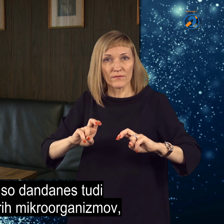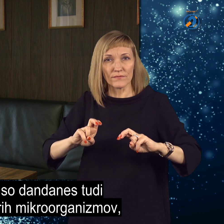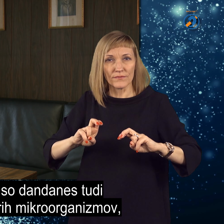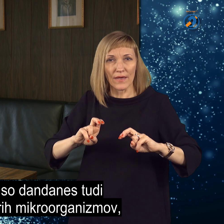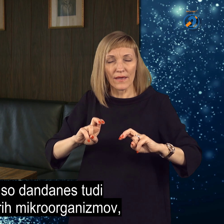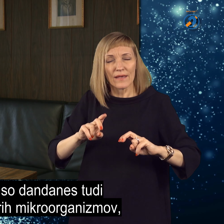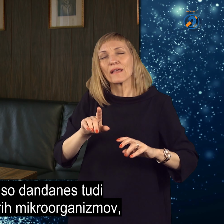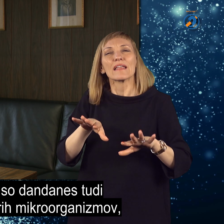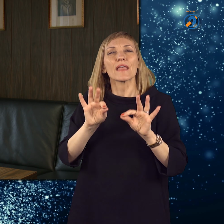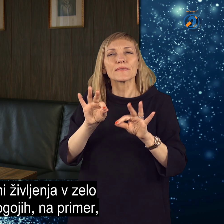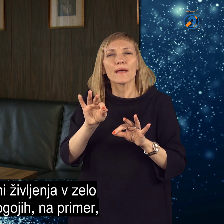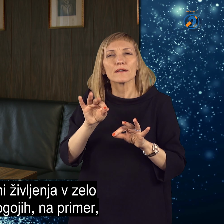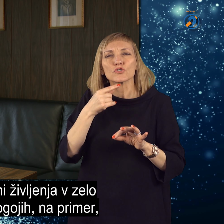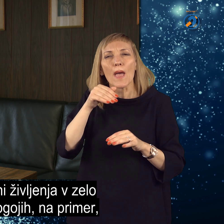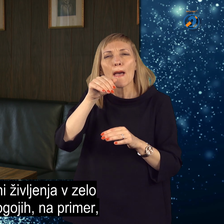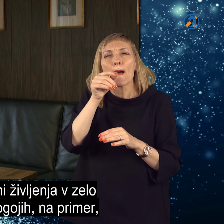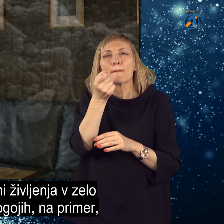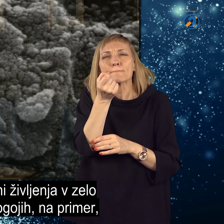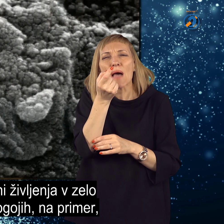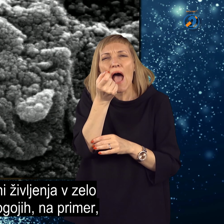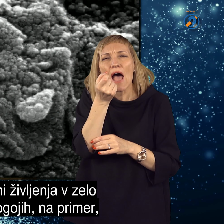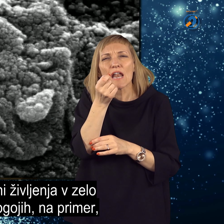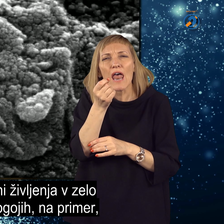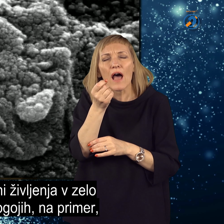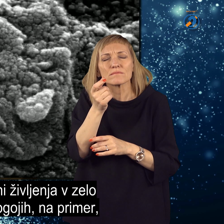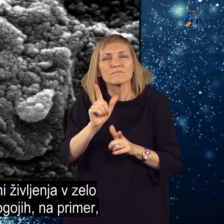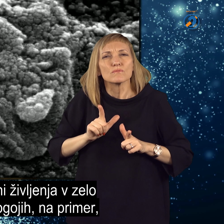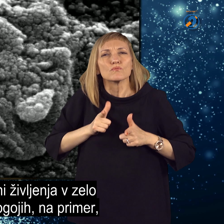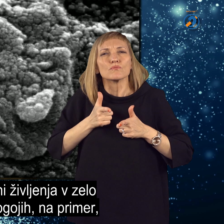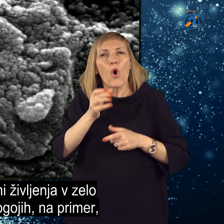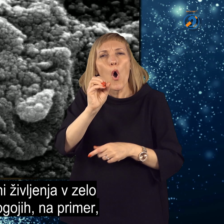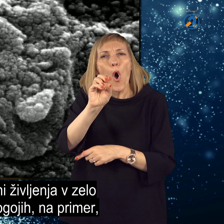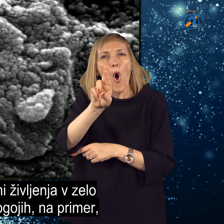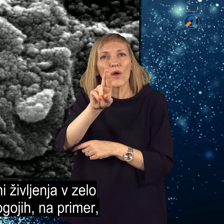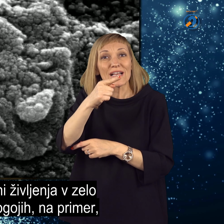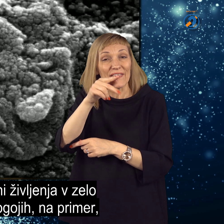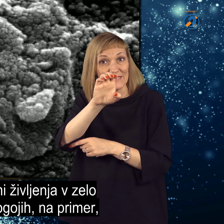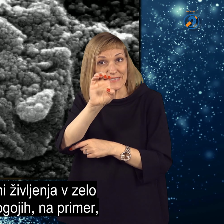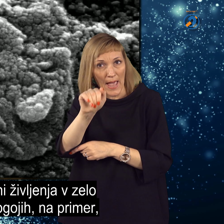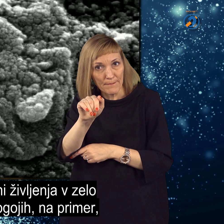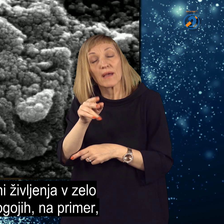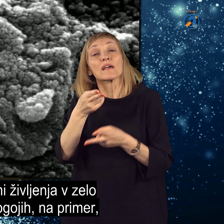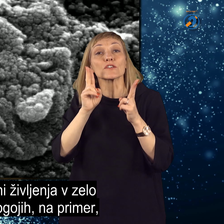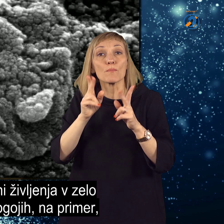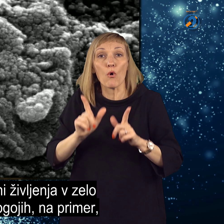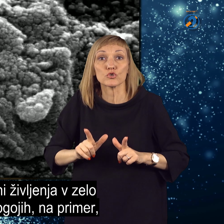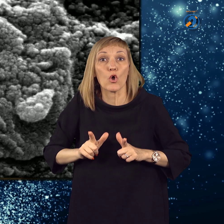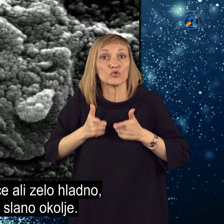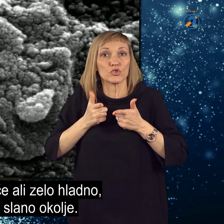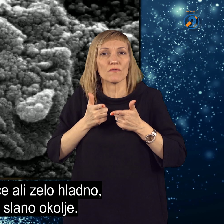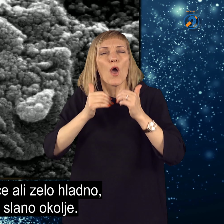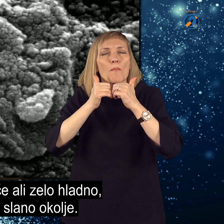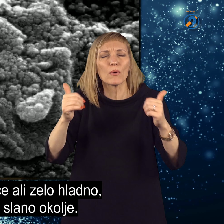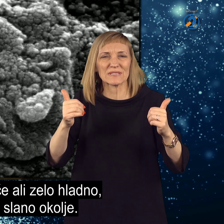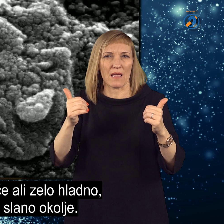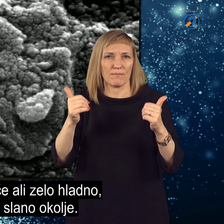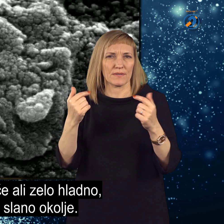mikroorganizmov, ki so sposobni naprimer življenja v zelo ekstremnih pogojih. Naprimer, ko je